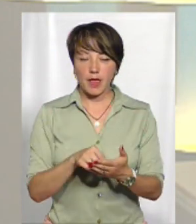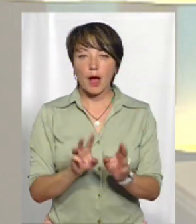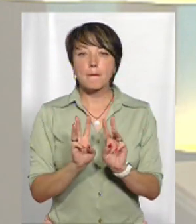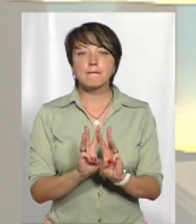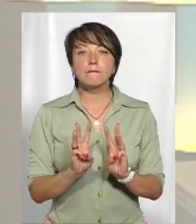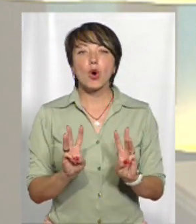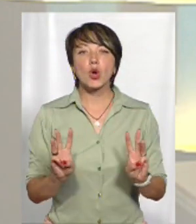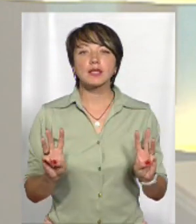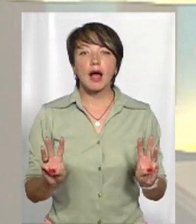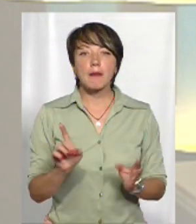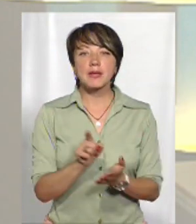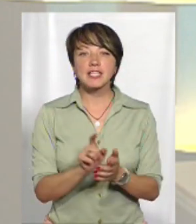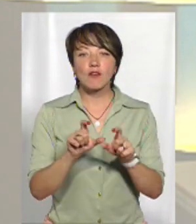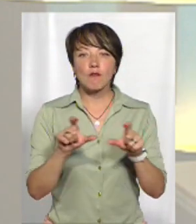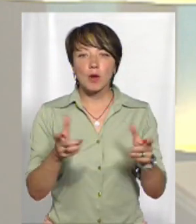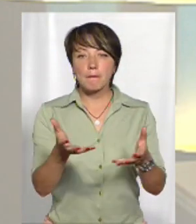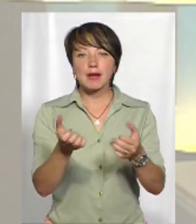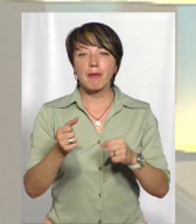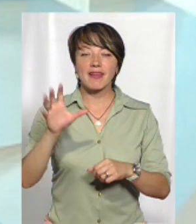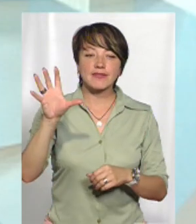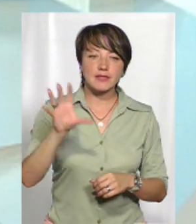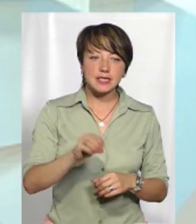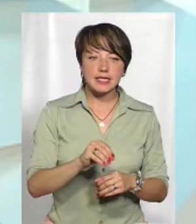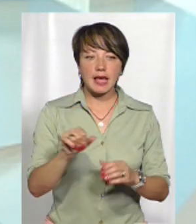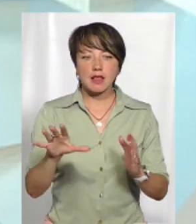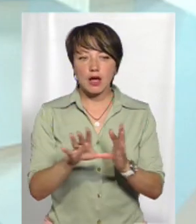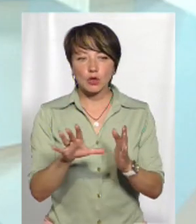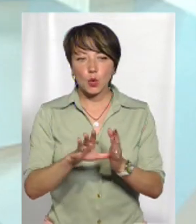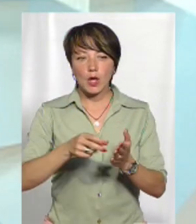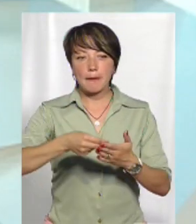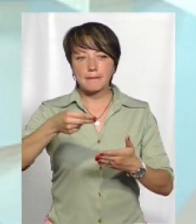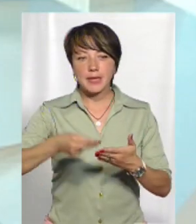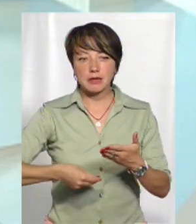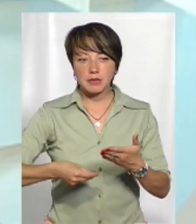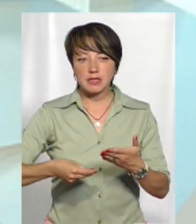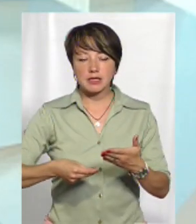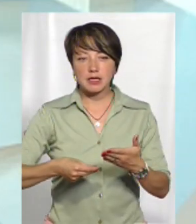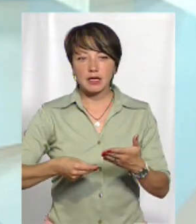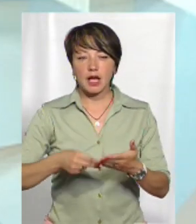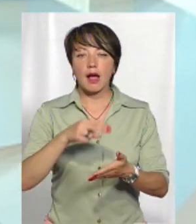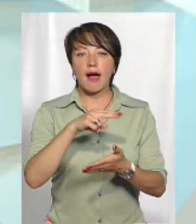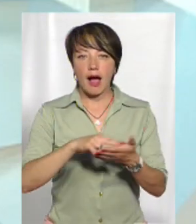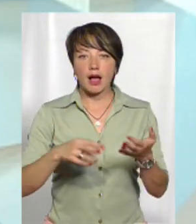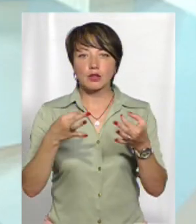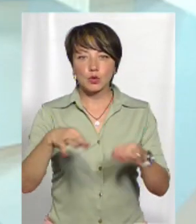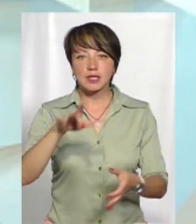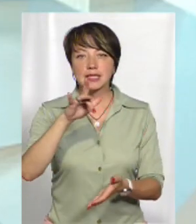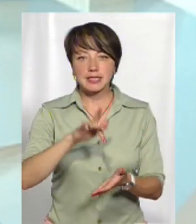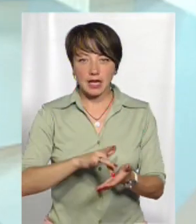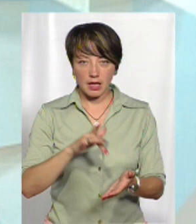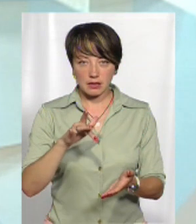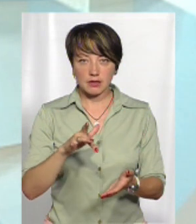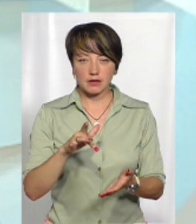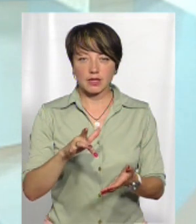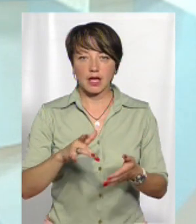Портал Пенсійного фонду, він приймає практично всі електронні цифрові підписи акредитованих центрів